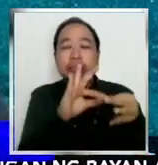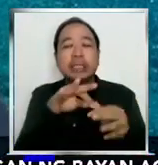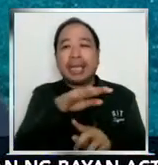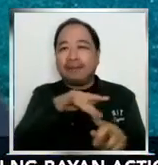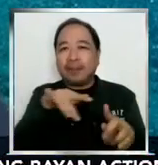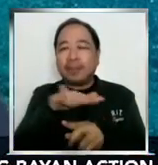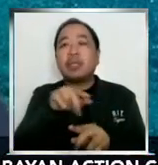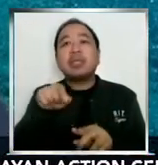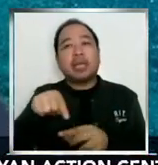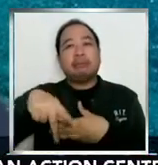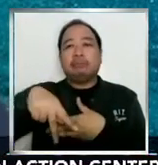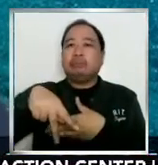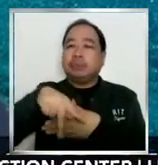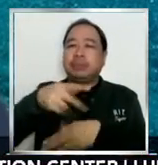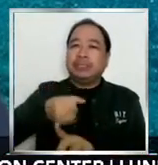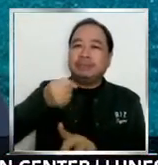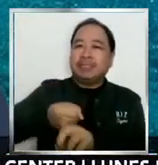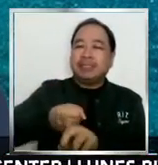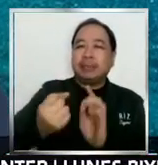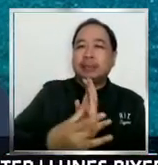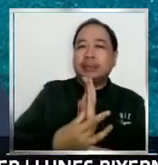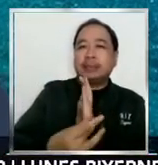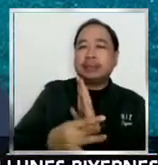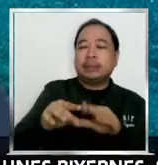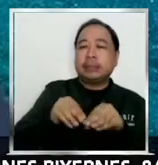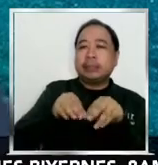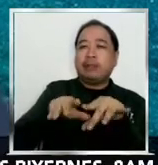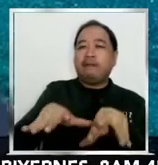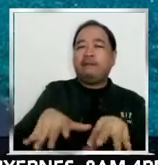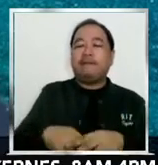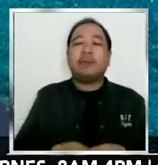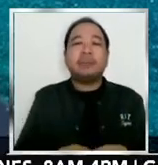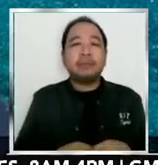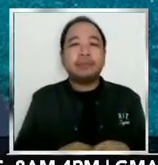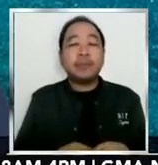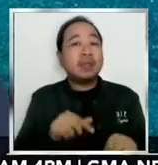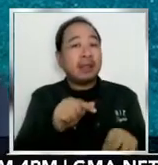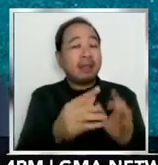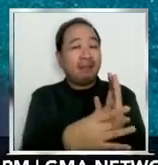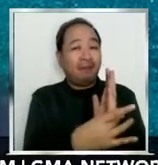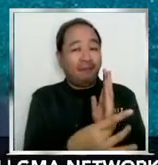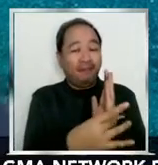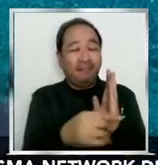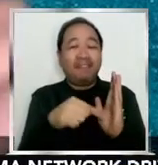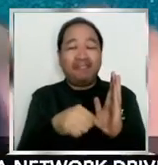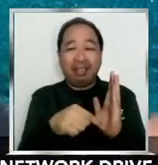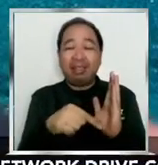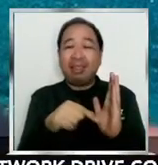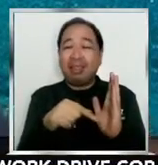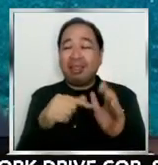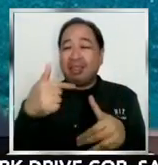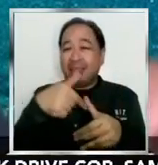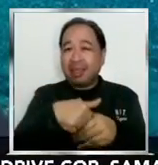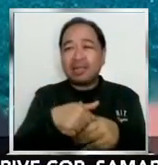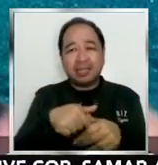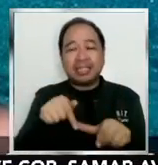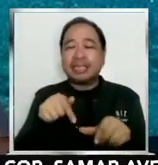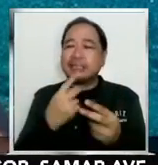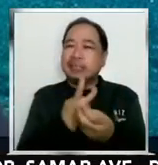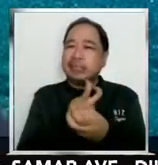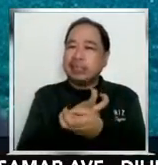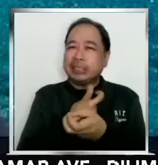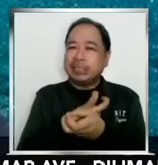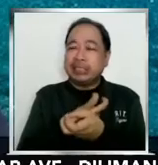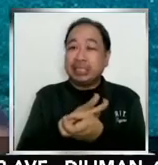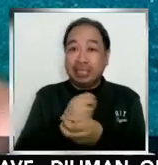up into other compounds, no? And it enters the food chain. So these toxins accumulate through the